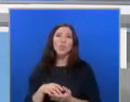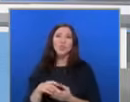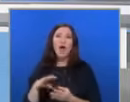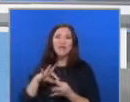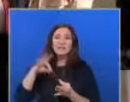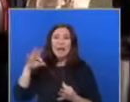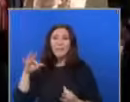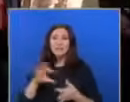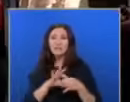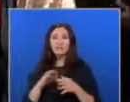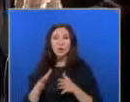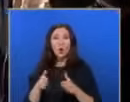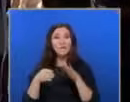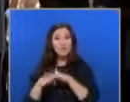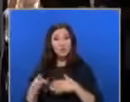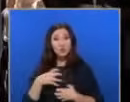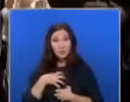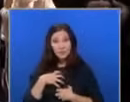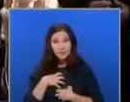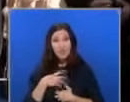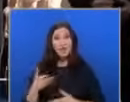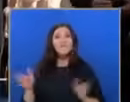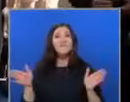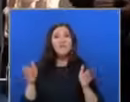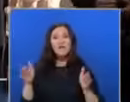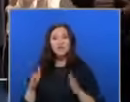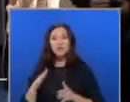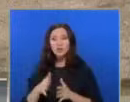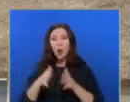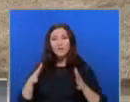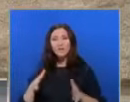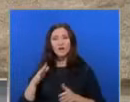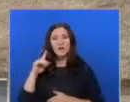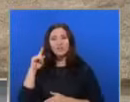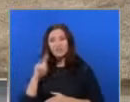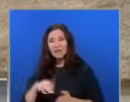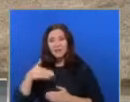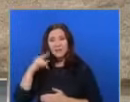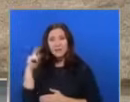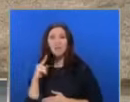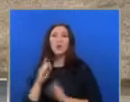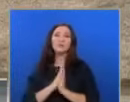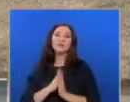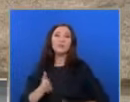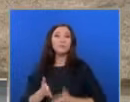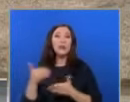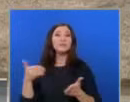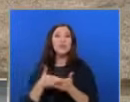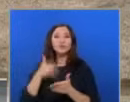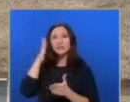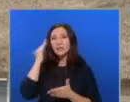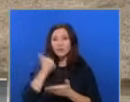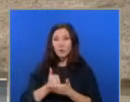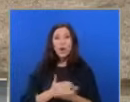Марков. Вътрешното напрежение във Величие нараства ден по ден. От призив за подкрепа срещу министерски